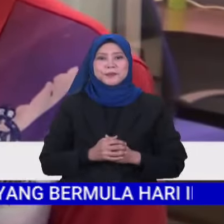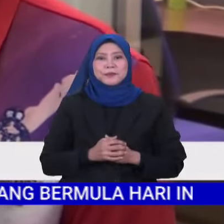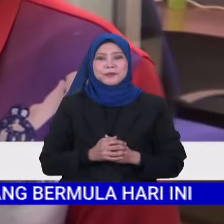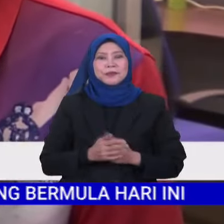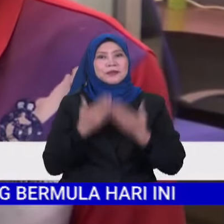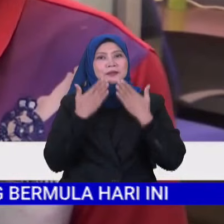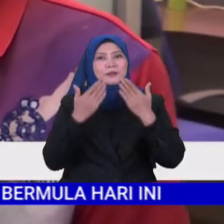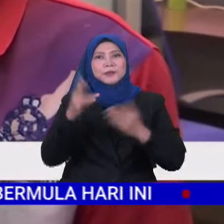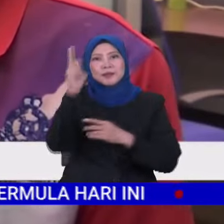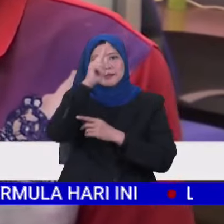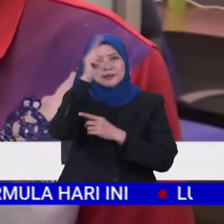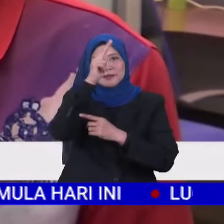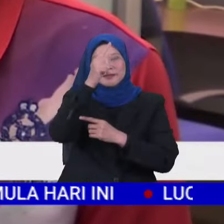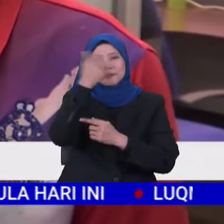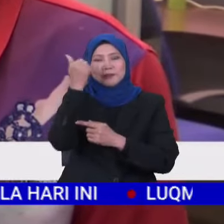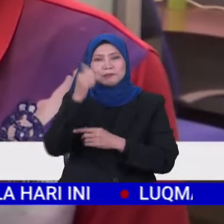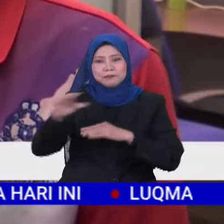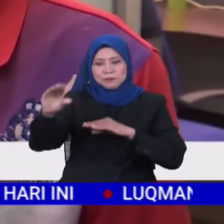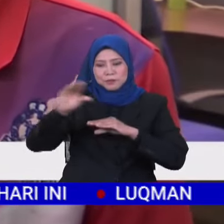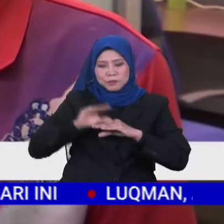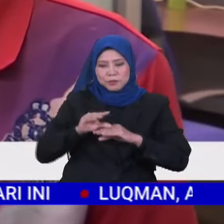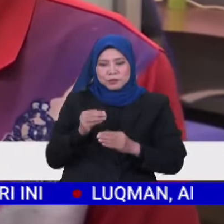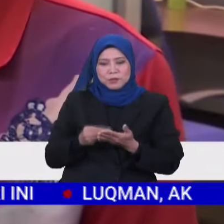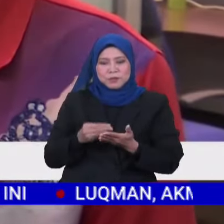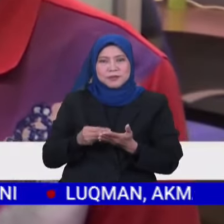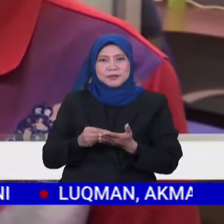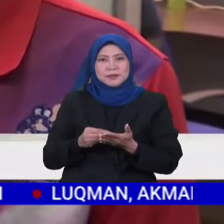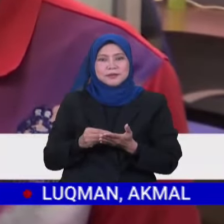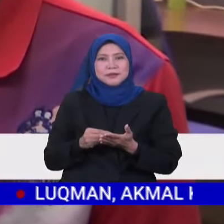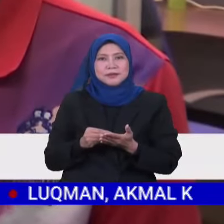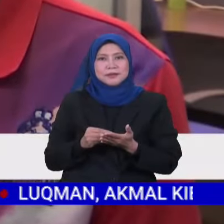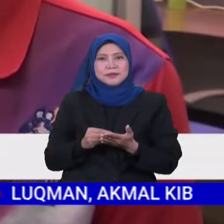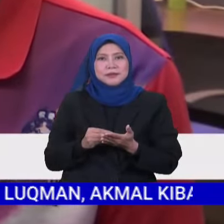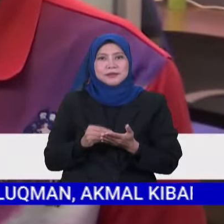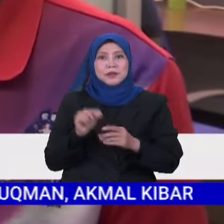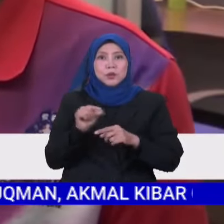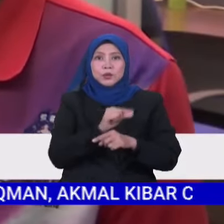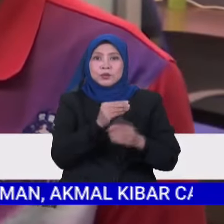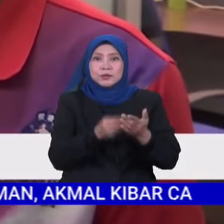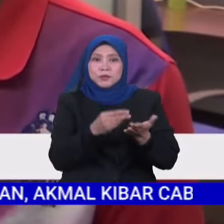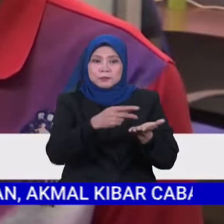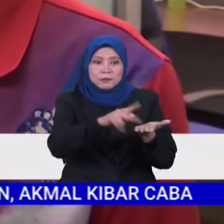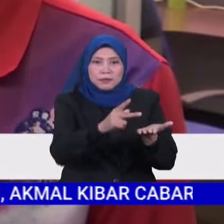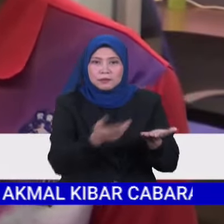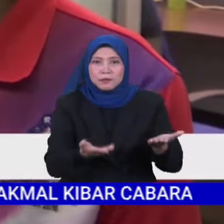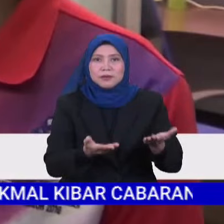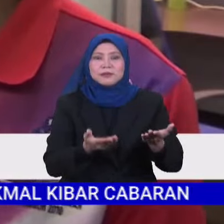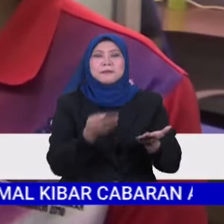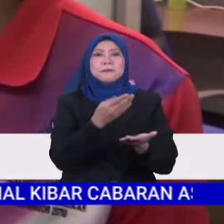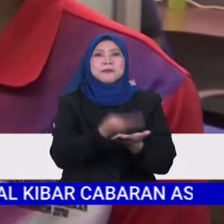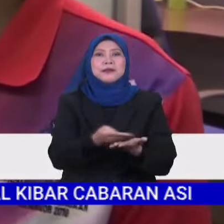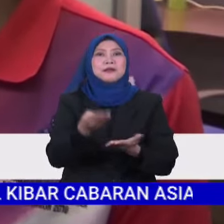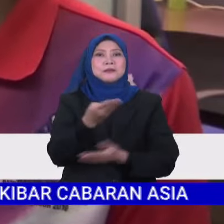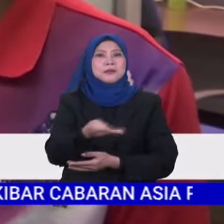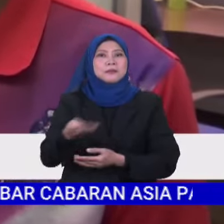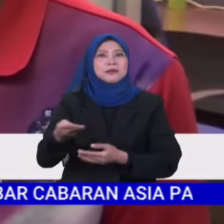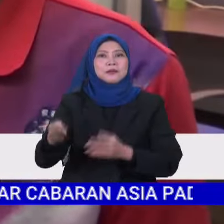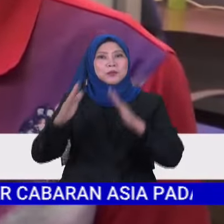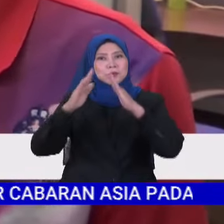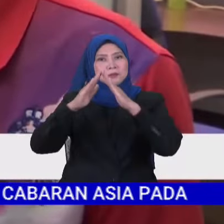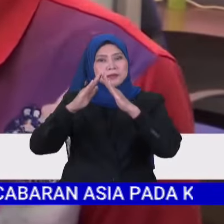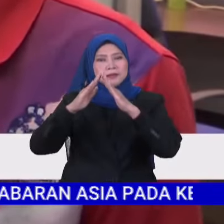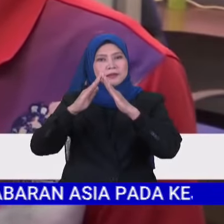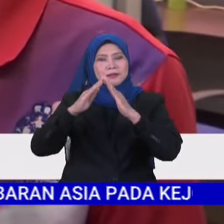menambahkan BGM lagi pantun nah kami Yunan bantuan nih Kami boleh lebar Rumah